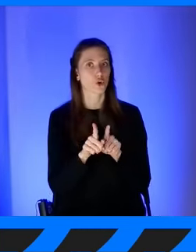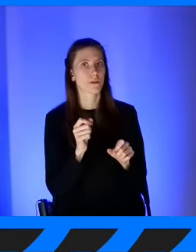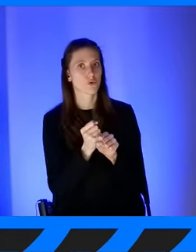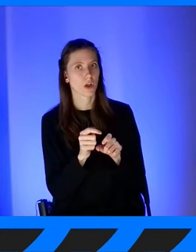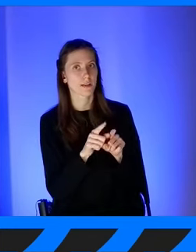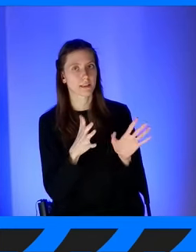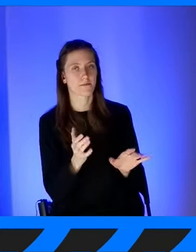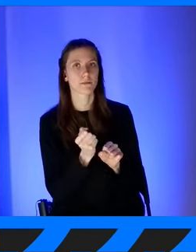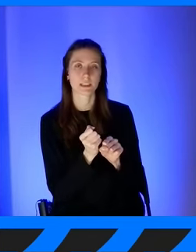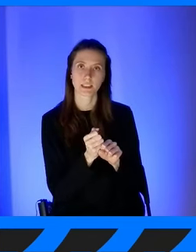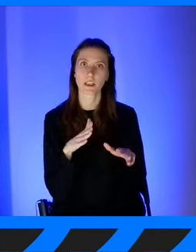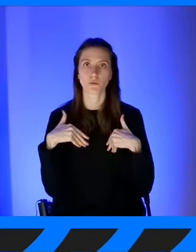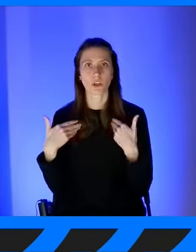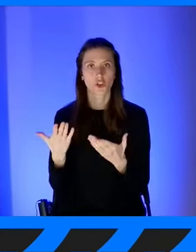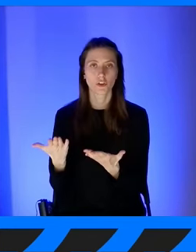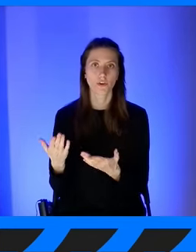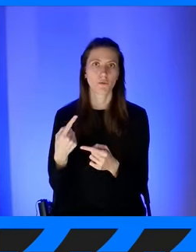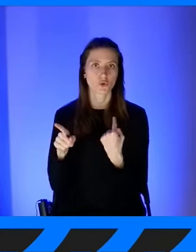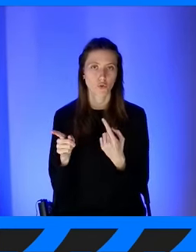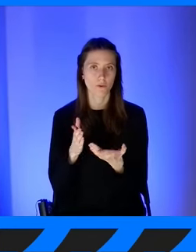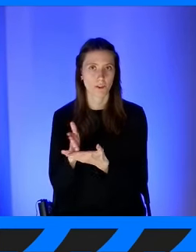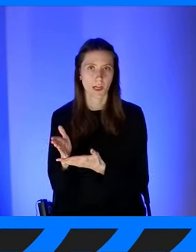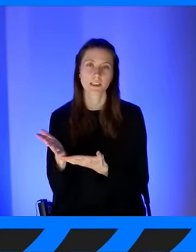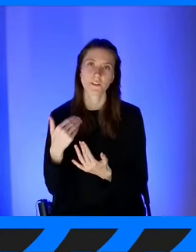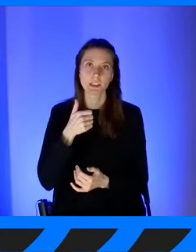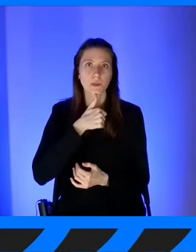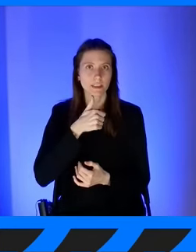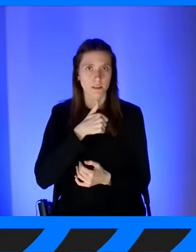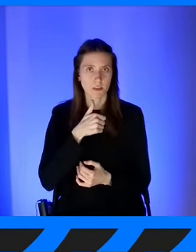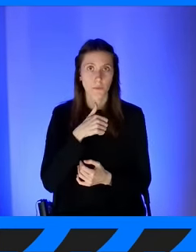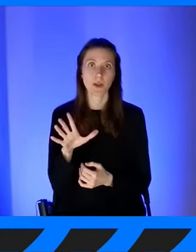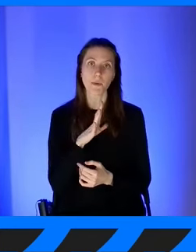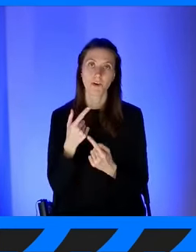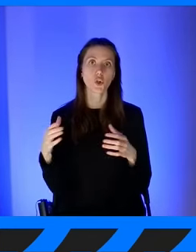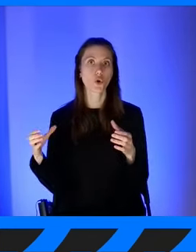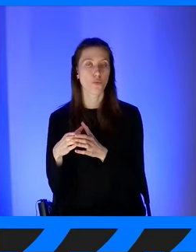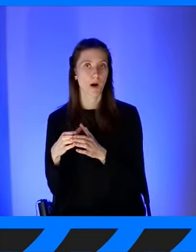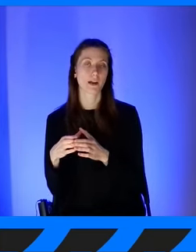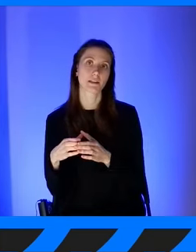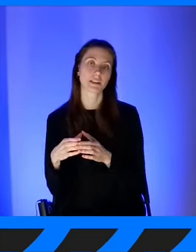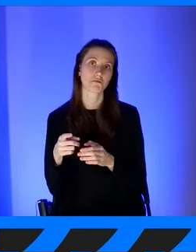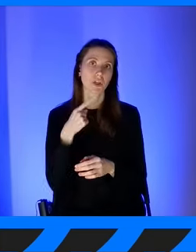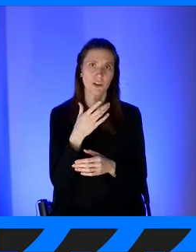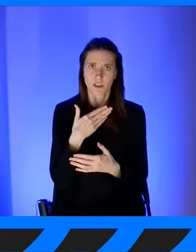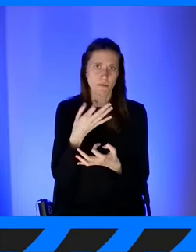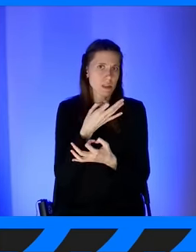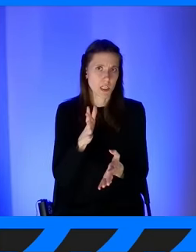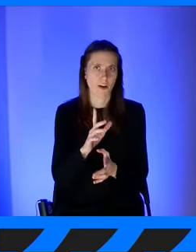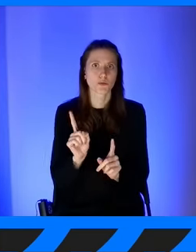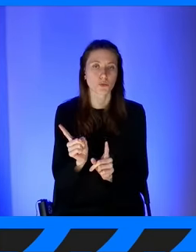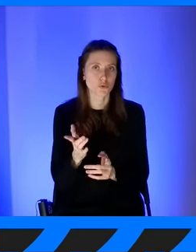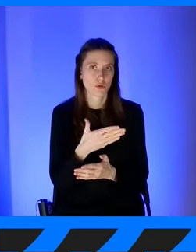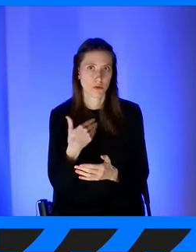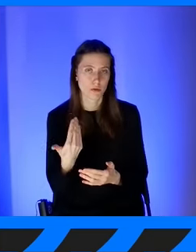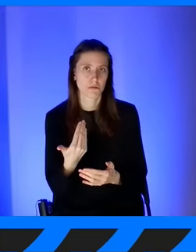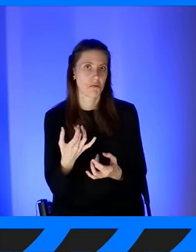давайте типа ну там потестить вот а бывает когда команда Да приходит и говорит А нам просто не нравится потому что мы вот